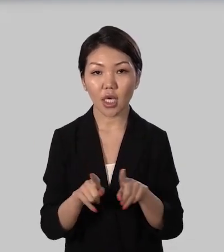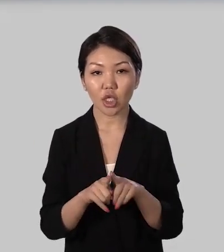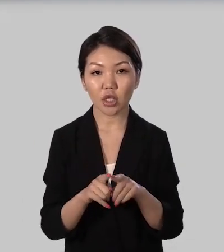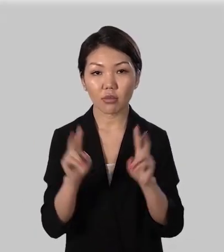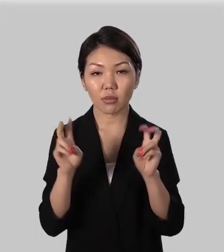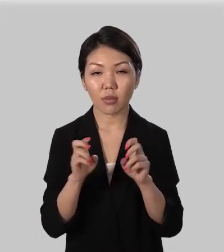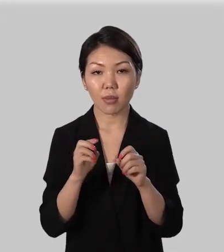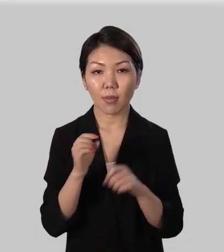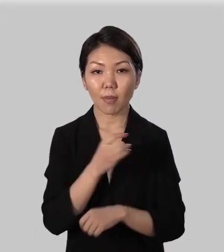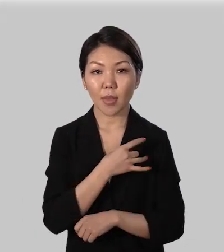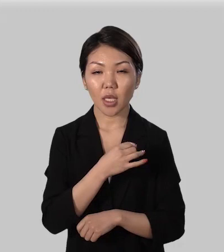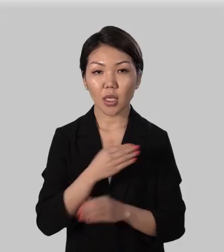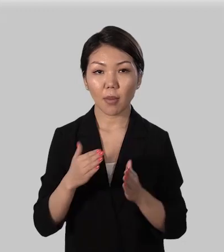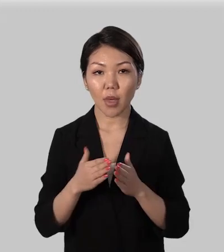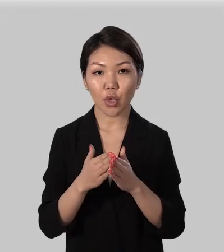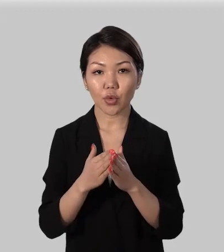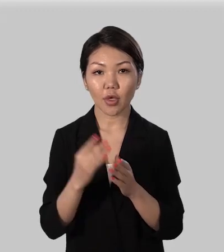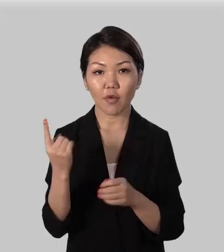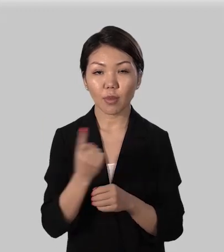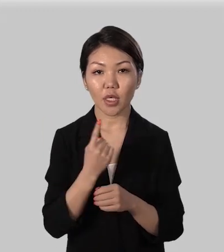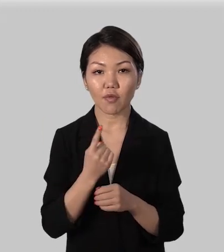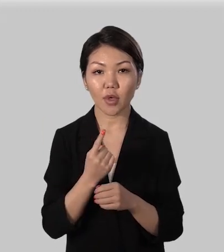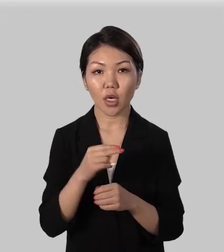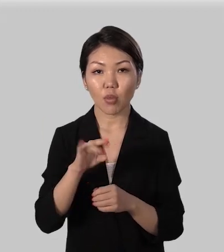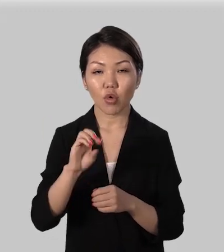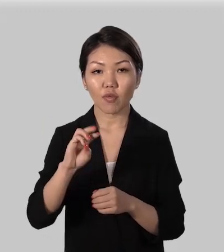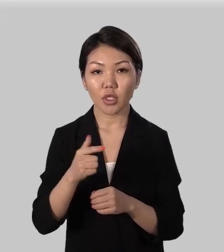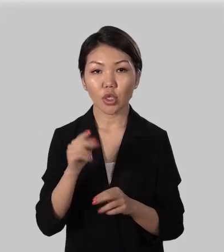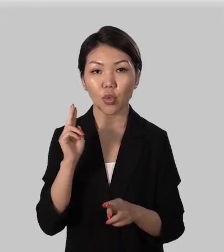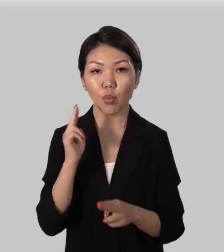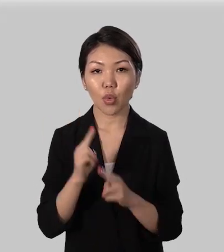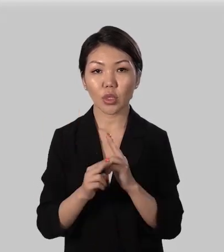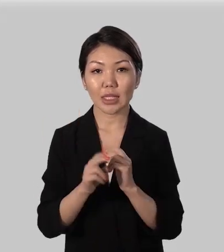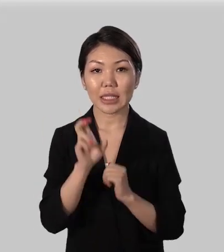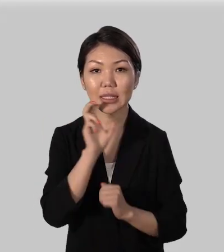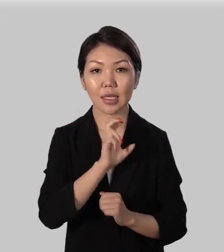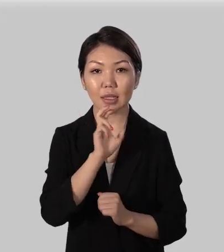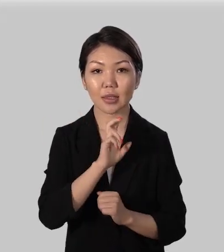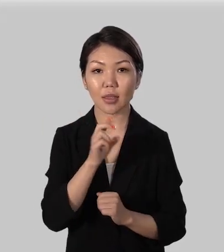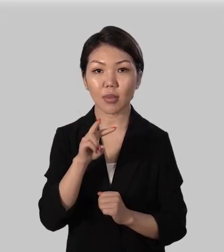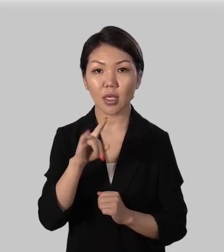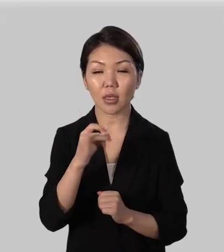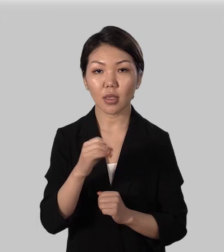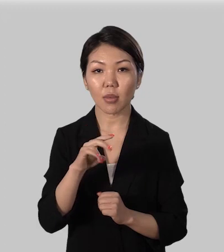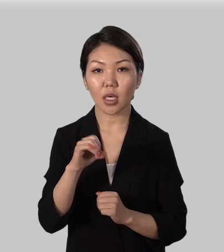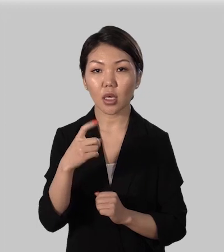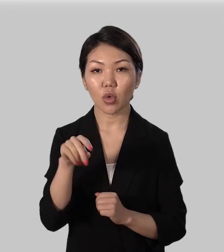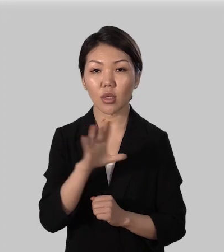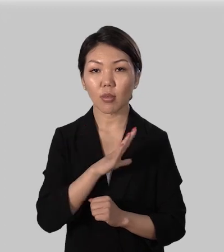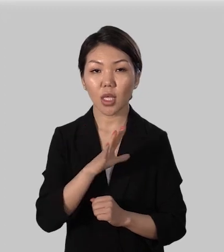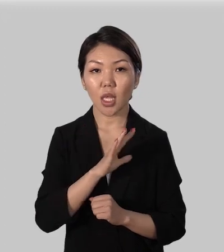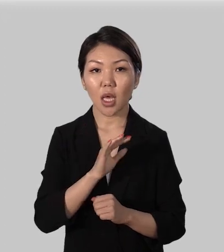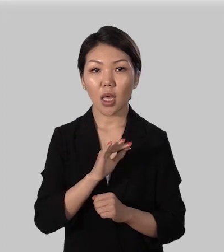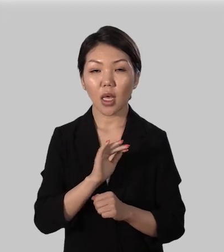пароход впервые повесть после сказки белый пароход было опубликовано